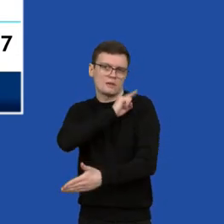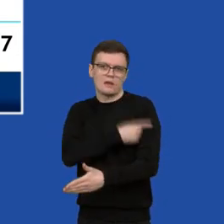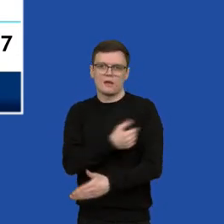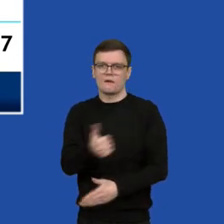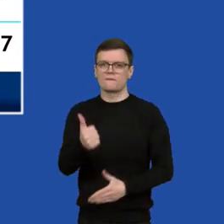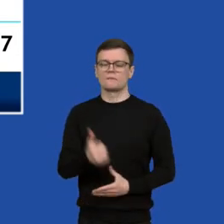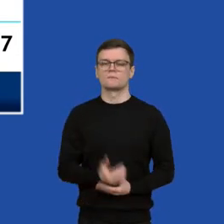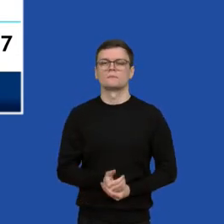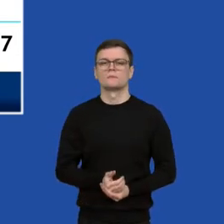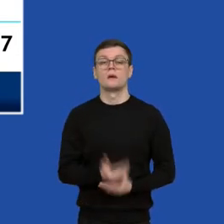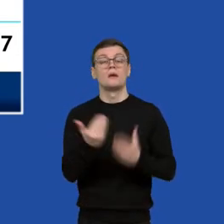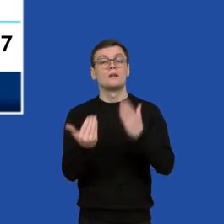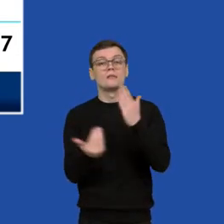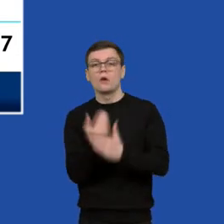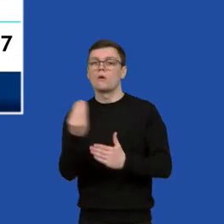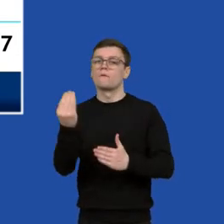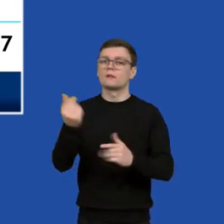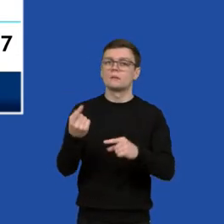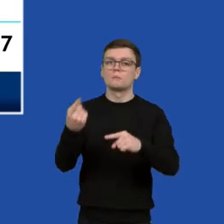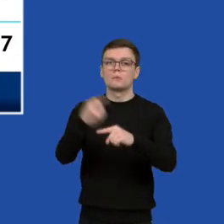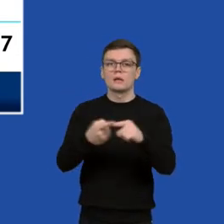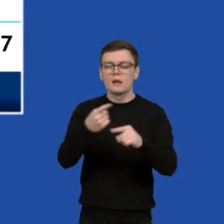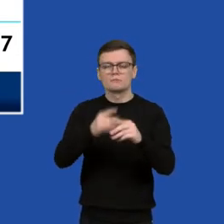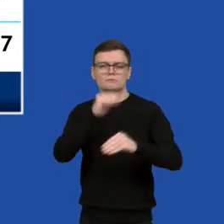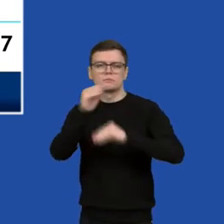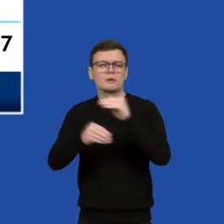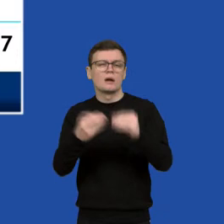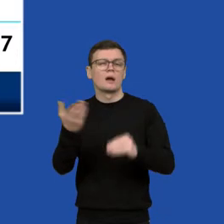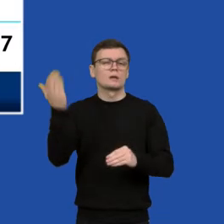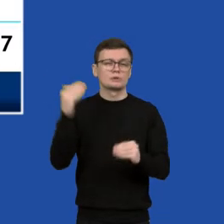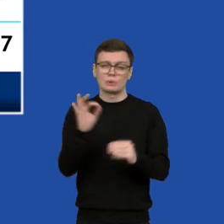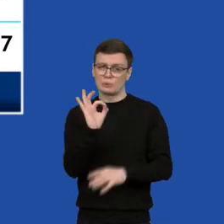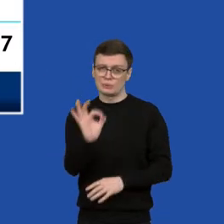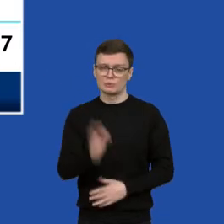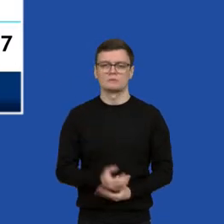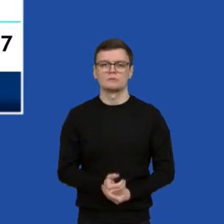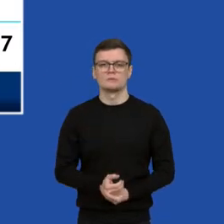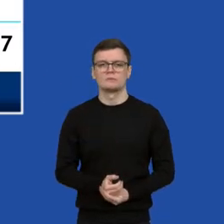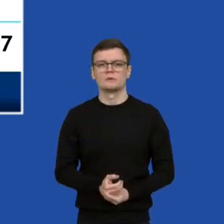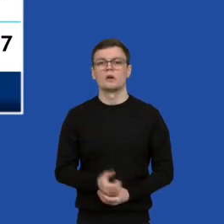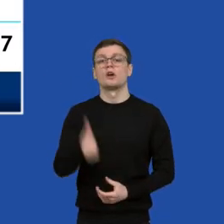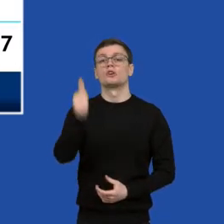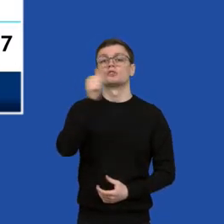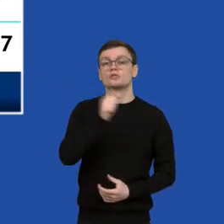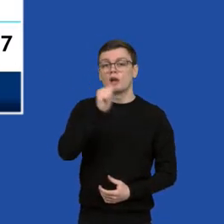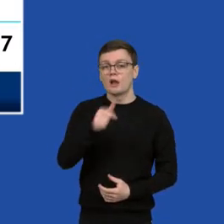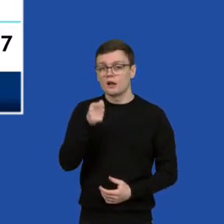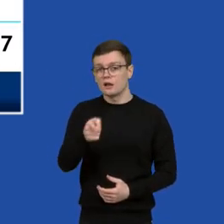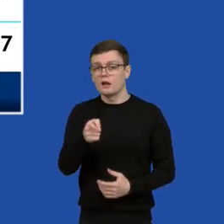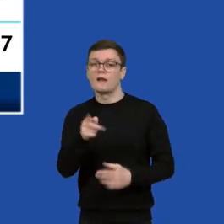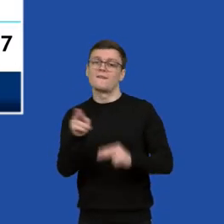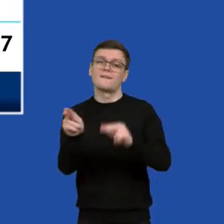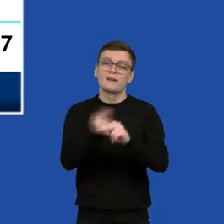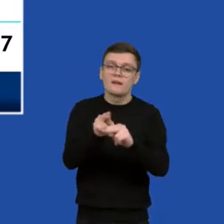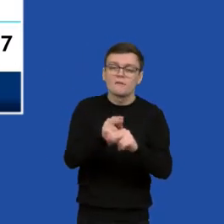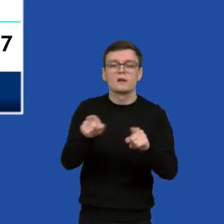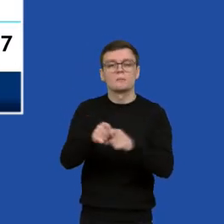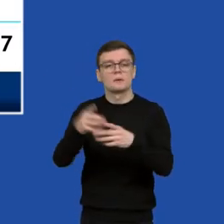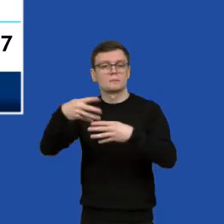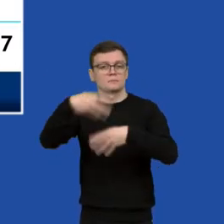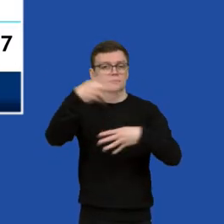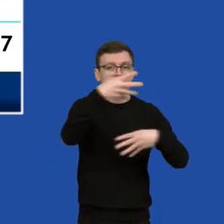taip pat suformuotos naujos finansinės priemonės, kurių anksčiau nebuvo. Tai taip pat subsidijos žaliai renovacijai ir daugiabučio atnaujinimui yra be